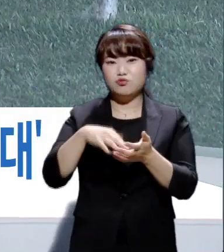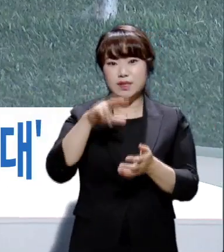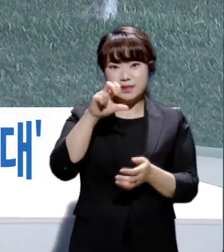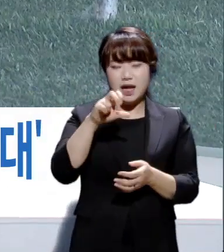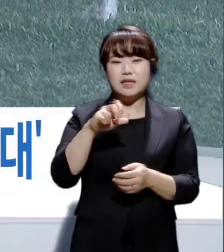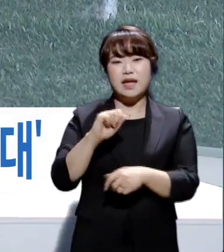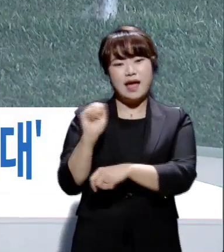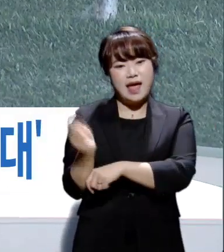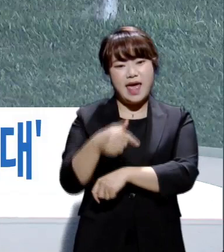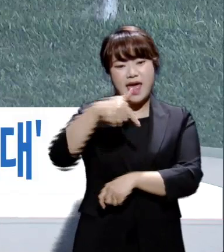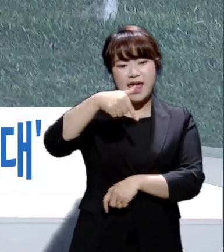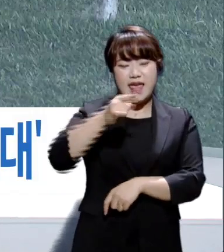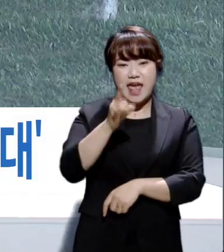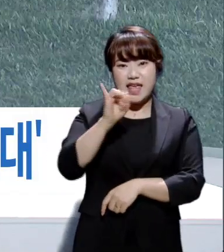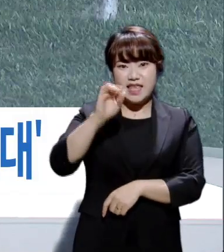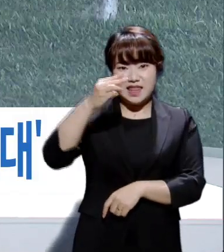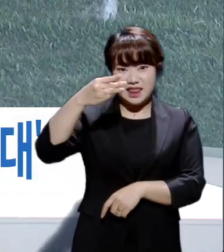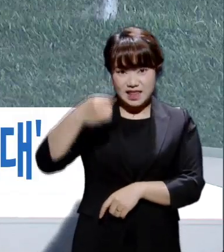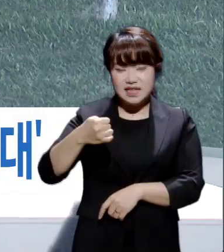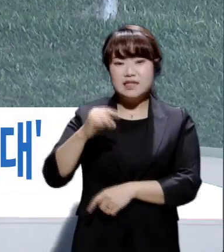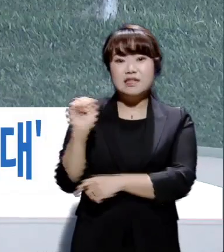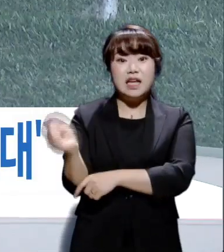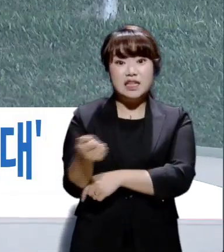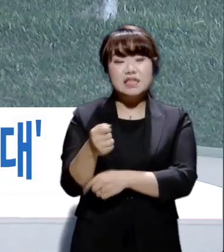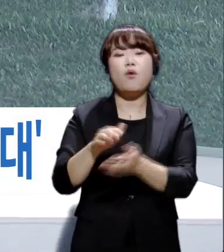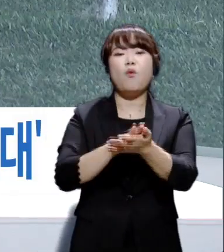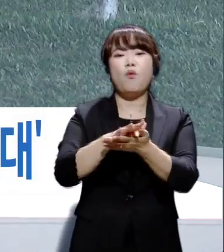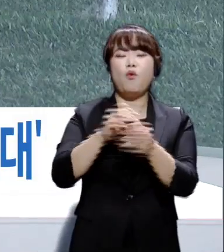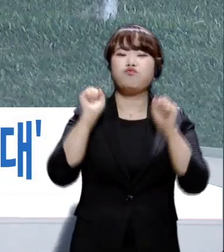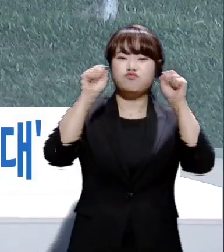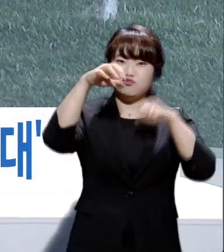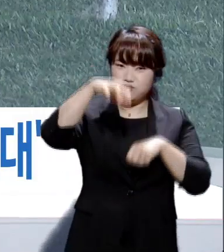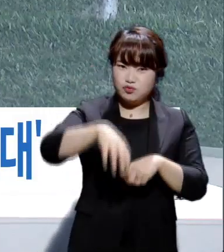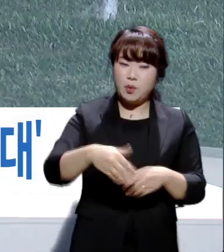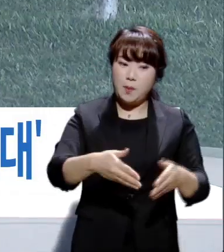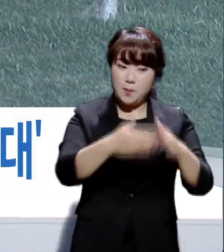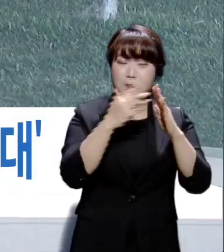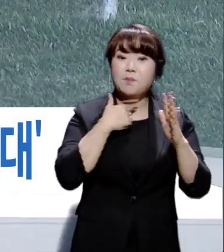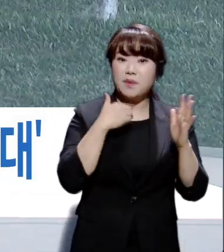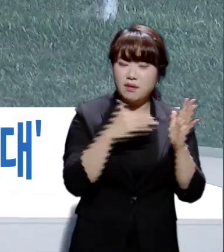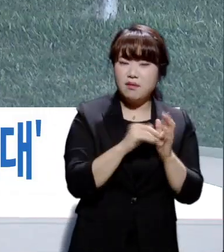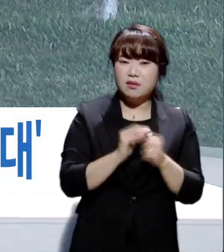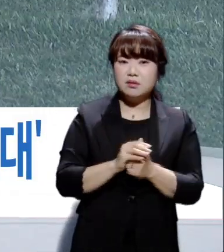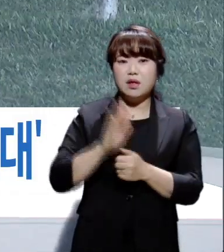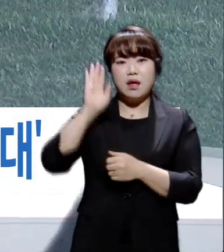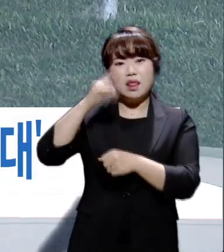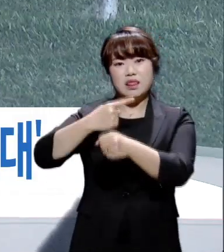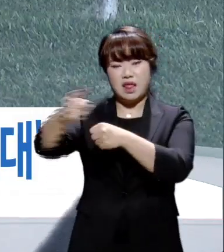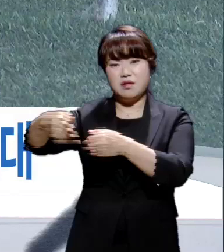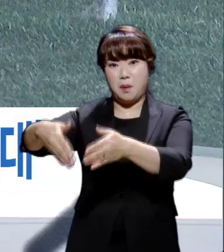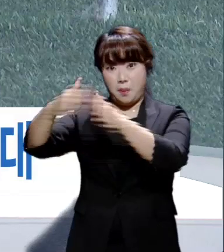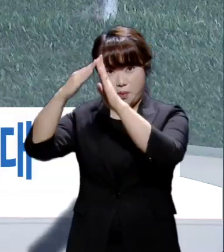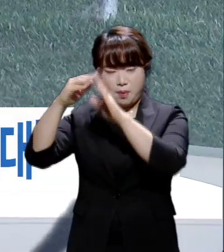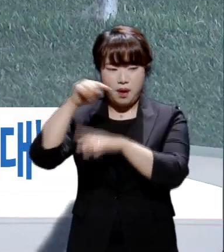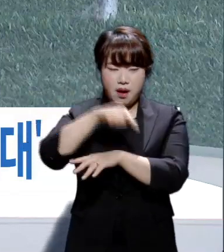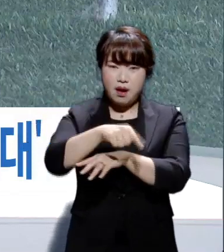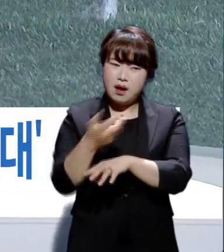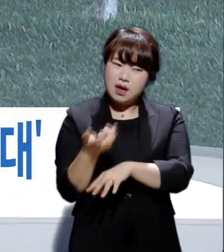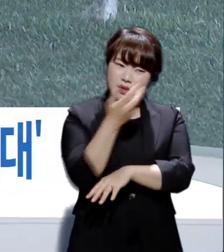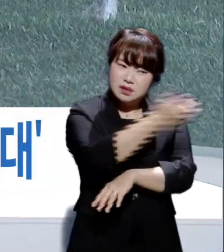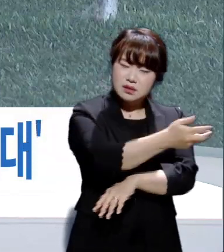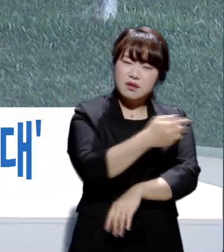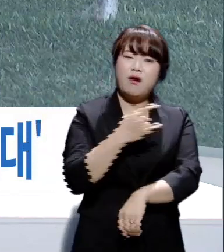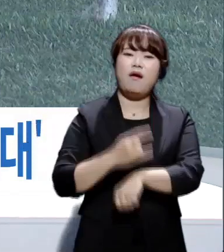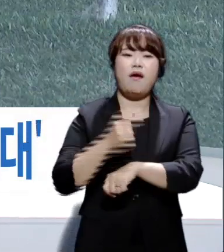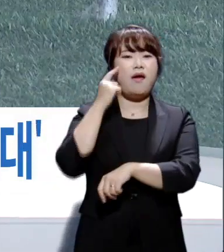사용하는 시립 게이트볼장이 있습니다. 그런데 내년 창동 아레나 착공을 앞두고 이 게이트볼장이 이전을 해야